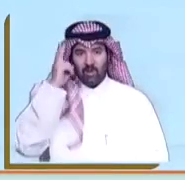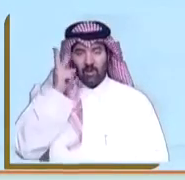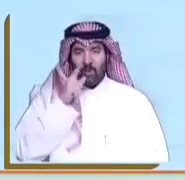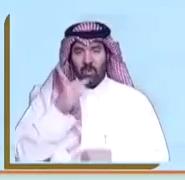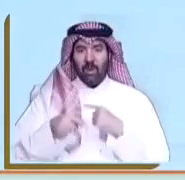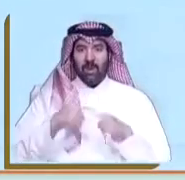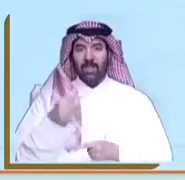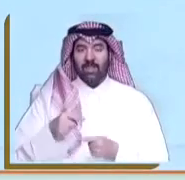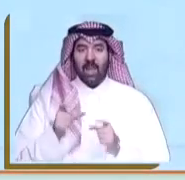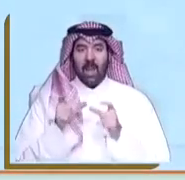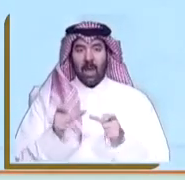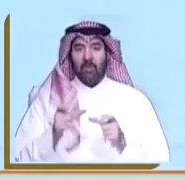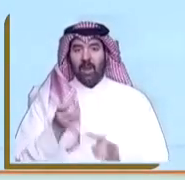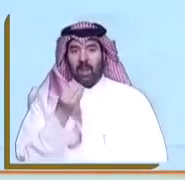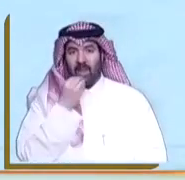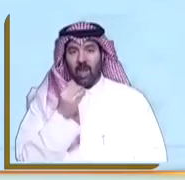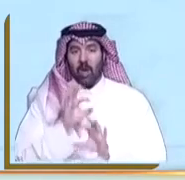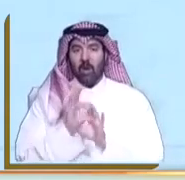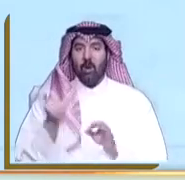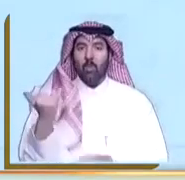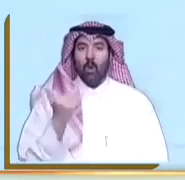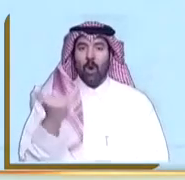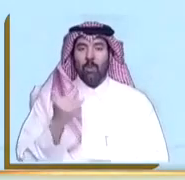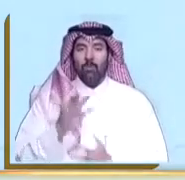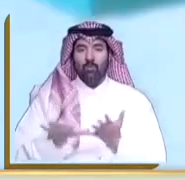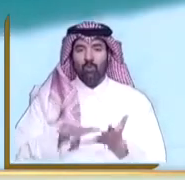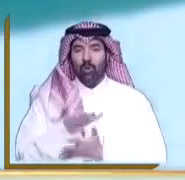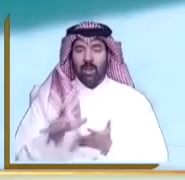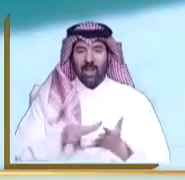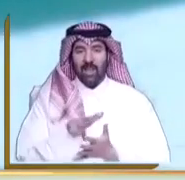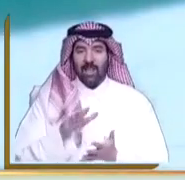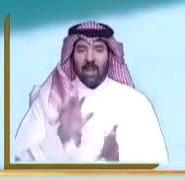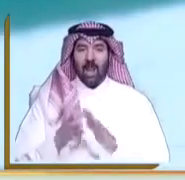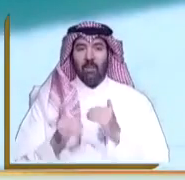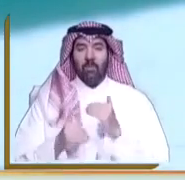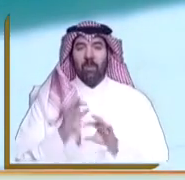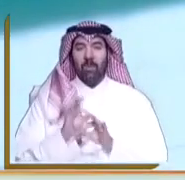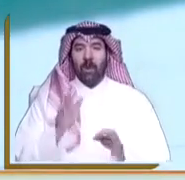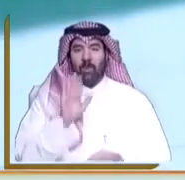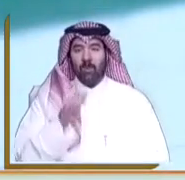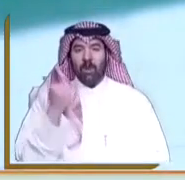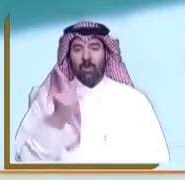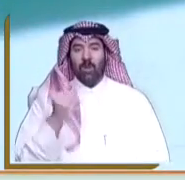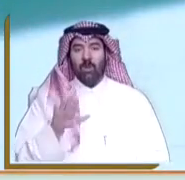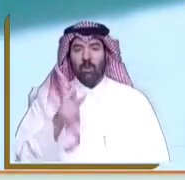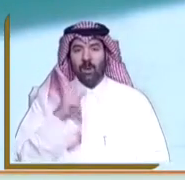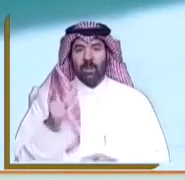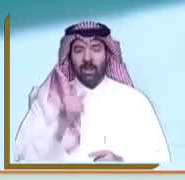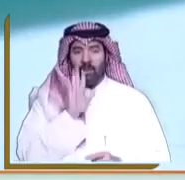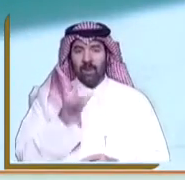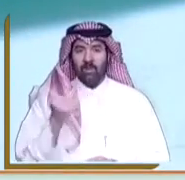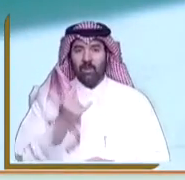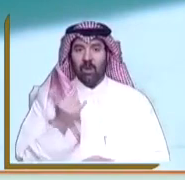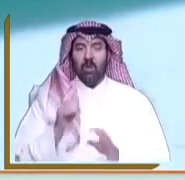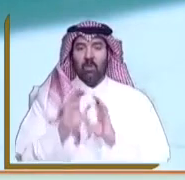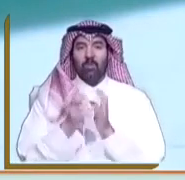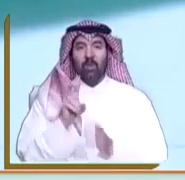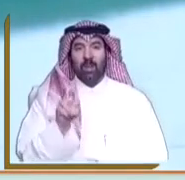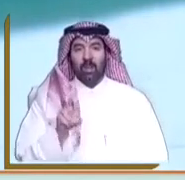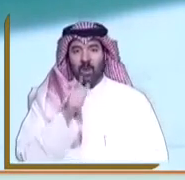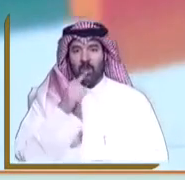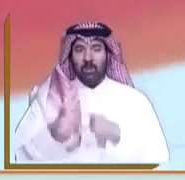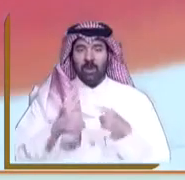يظل الأمن الغذائي القضية التي تؤرق العالم مع الاضطرابات الجيوسياسية. تركز المملكة خلال قمة مجموعة العشرين